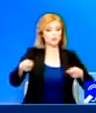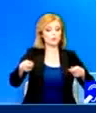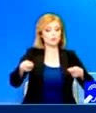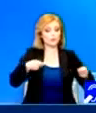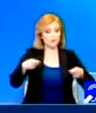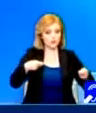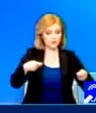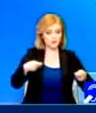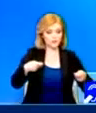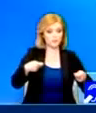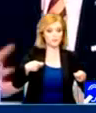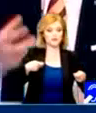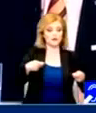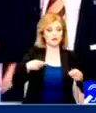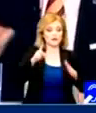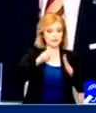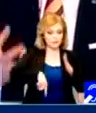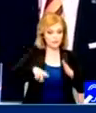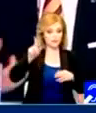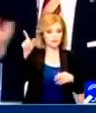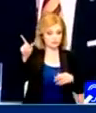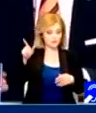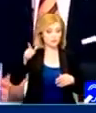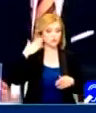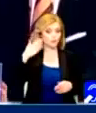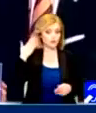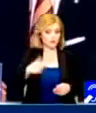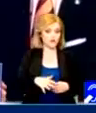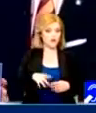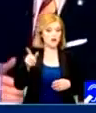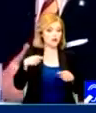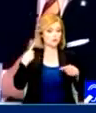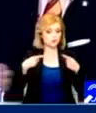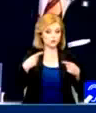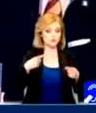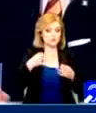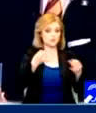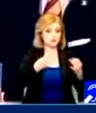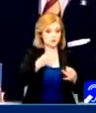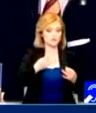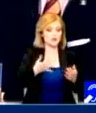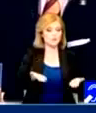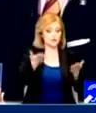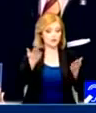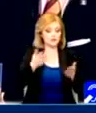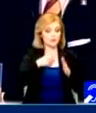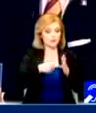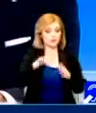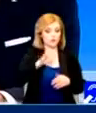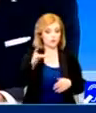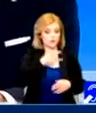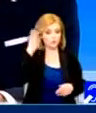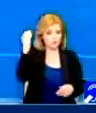credibil la București. Să aducă mereu, mereu în discuție Republica Moldova pe agenda europeană, atunci se pot înregistra